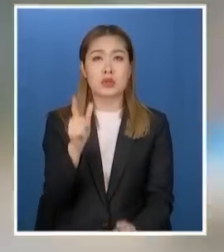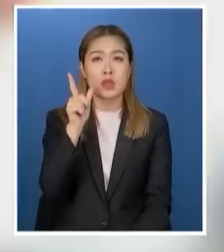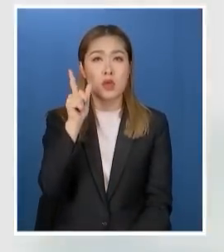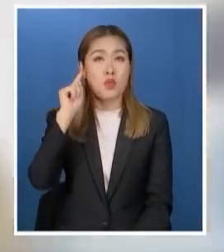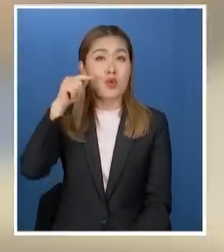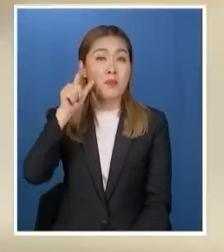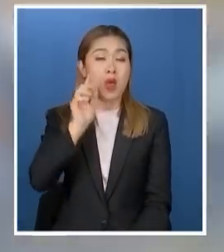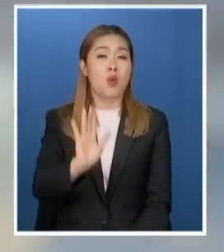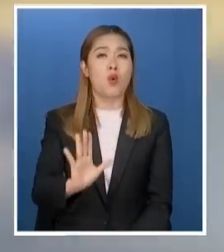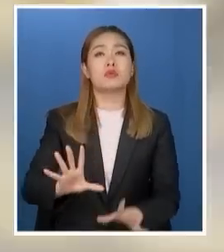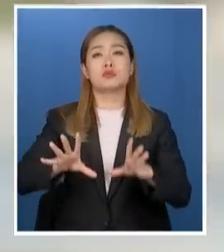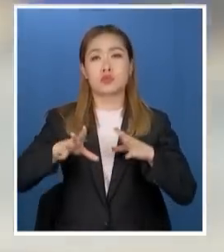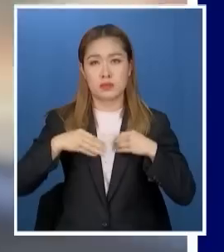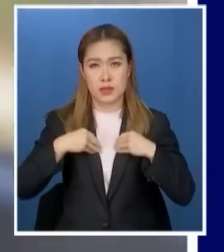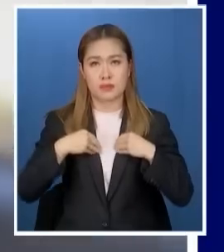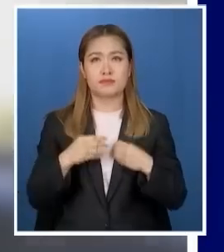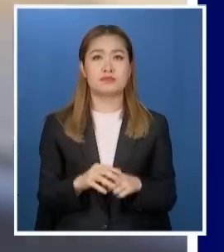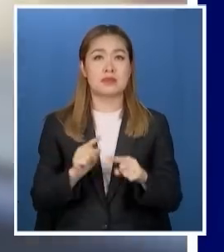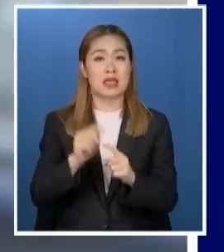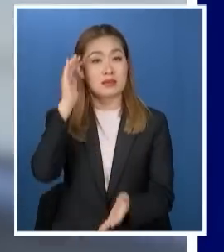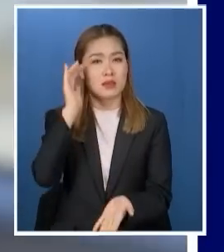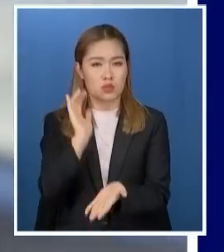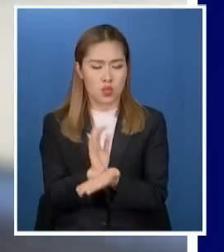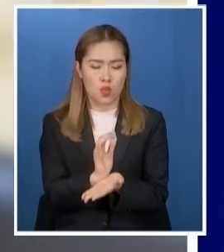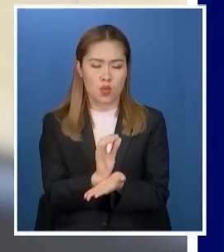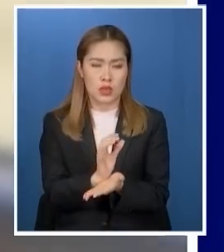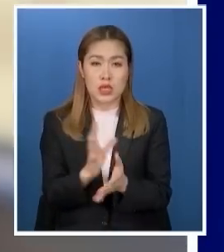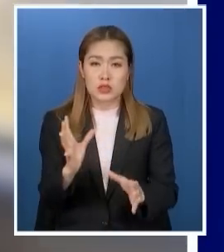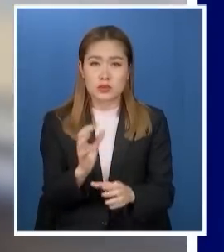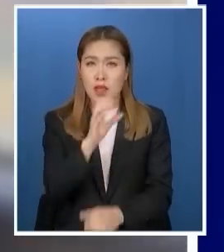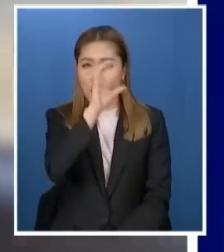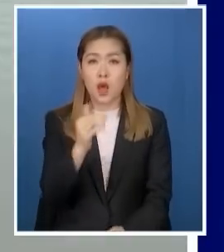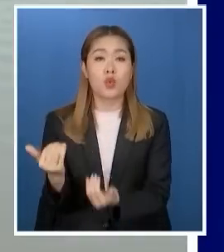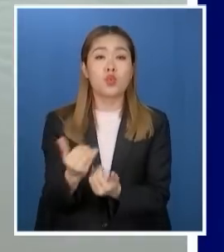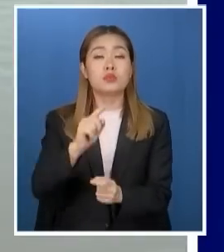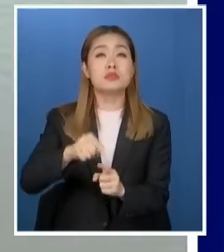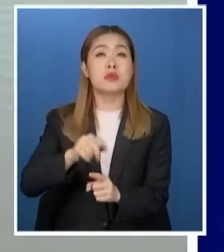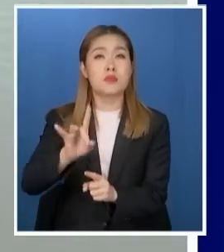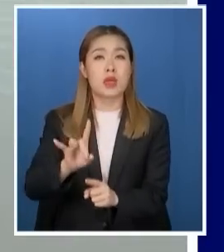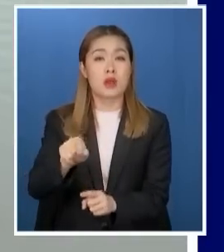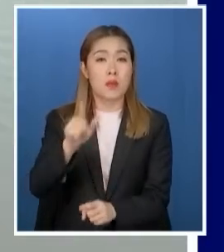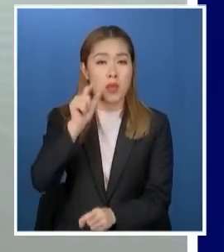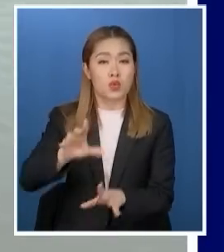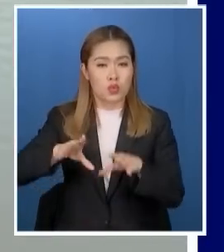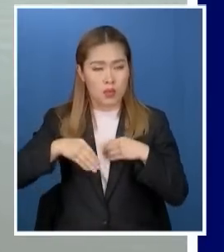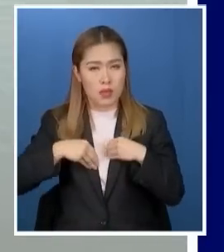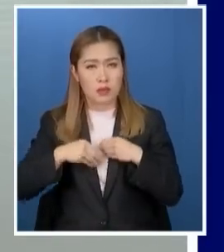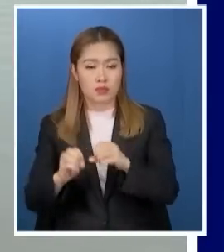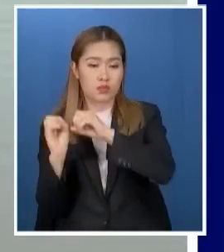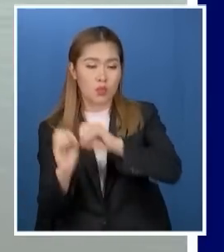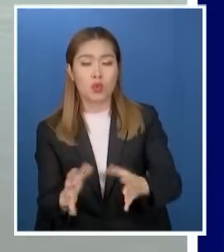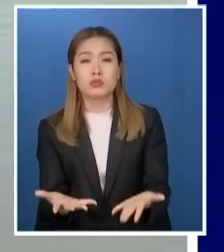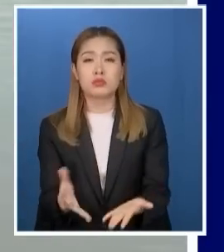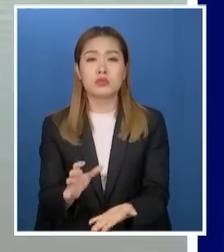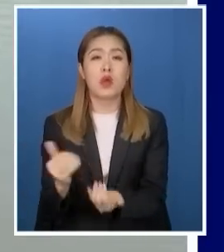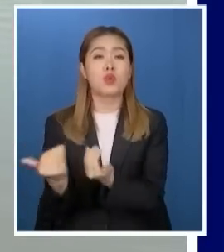รับสารภาพแล้วแต่สุดท้ายแล้วตำรวจยังคงต้องหาร่างของน้องตามคำรับสารภาพว่าน้องไม่ได้อยู่บนโลกใ